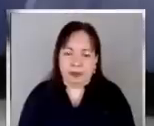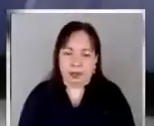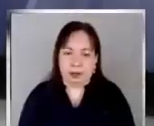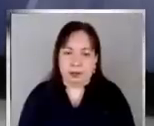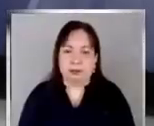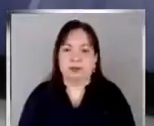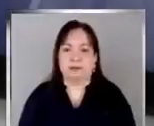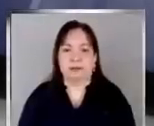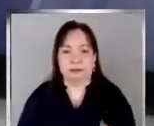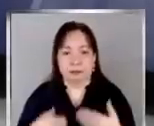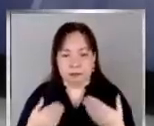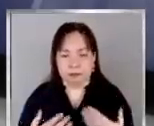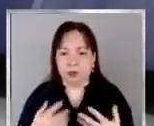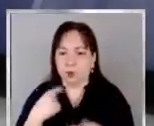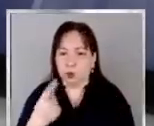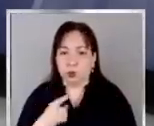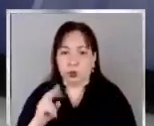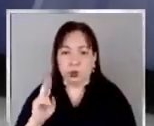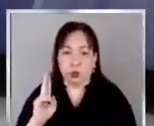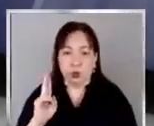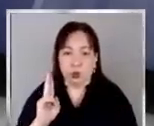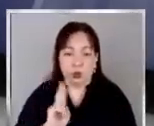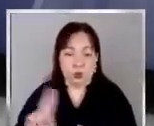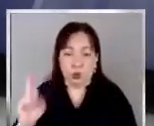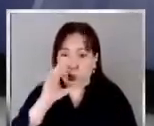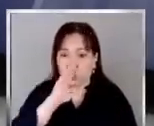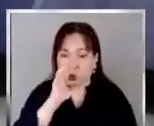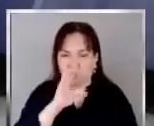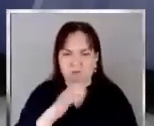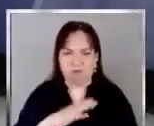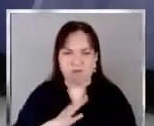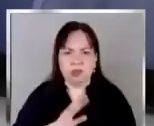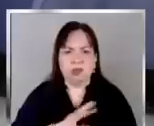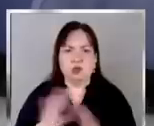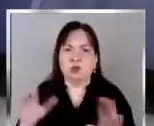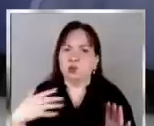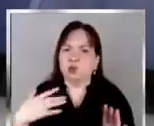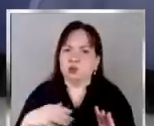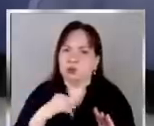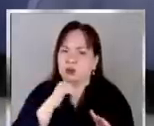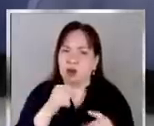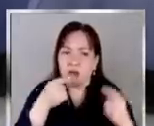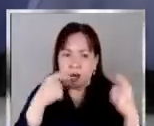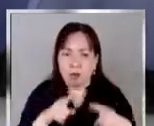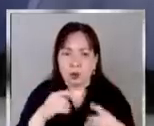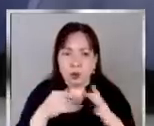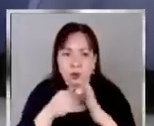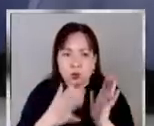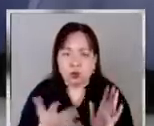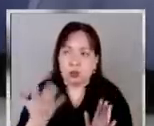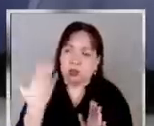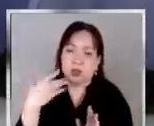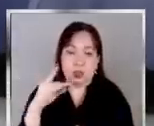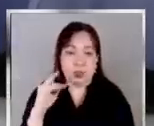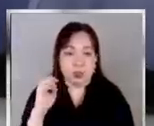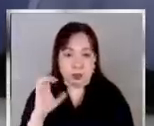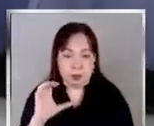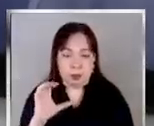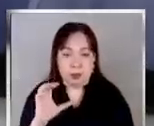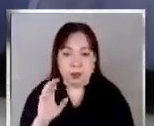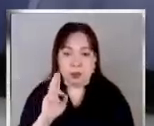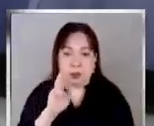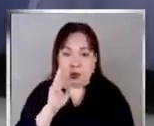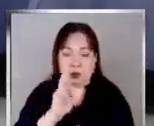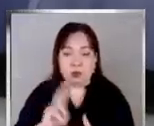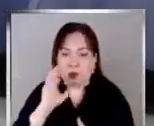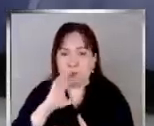Mariing kinukondena ng University of Cebu ang nangyari umanong hazing sa isang nilang estudyante nitong Disyembre. Nangyari raw ito sa labas